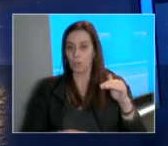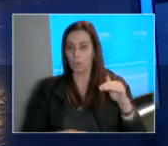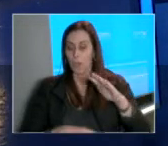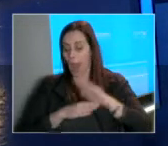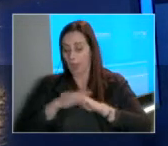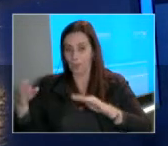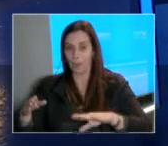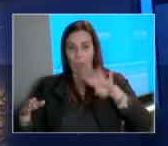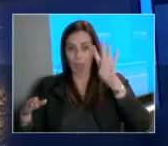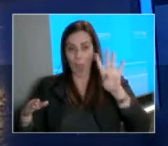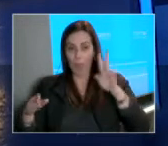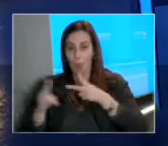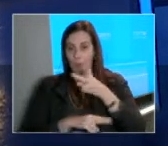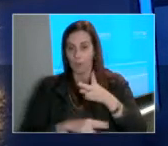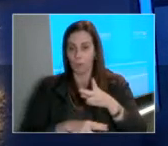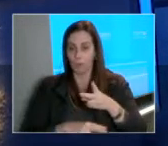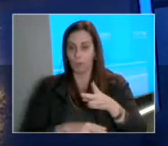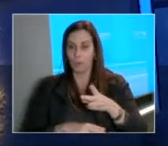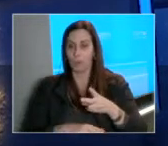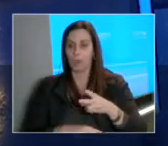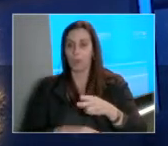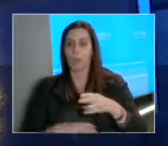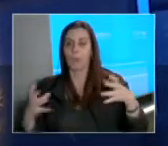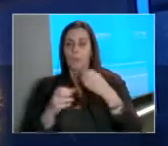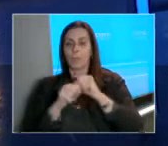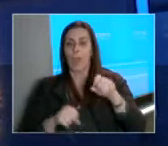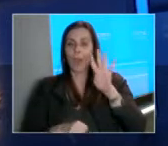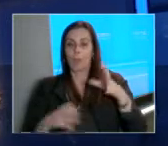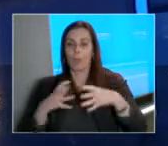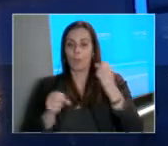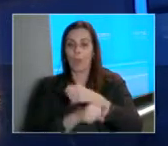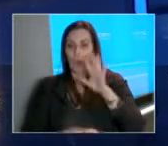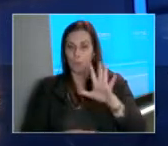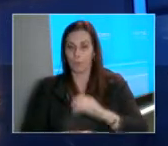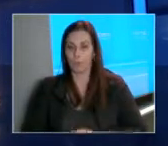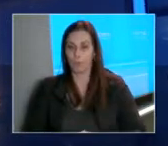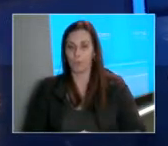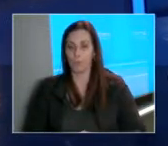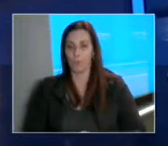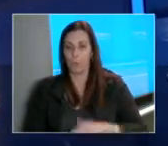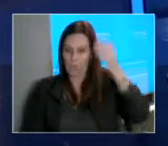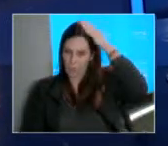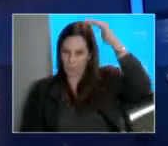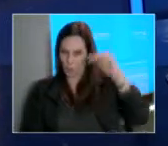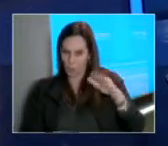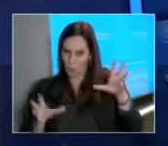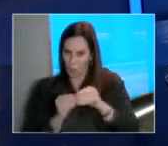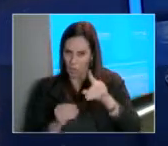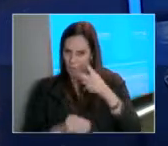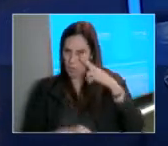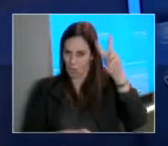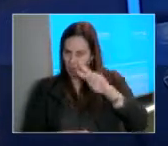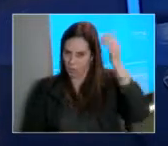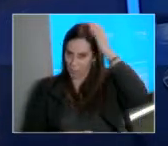כל הימין, ארבעה עובר. אותו דבר, מחנד, בקיצור. מחנד, ארבעה, עבודה, בחירות. חמישה. רגע, זה, סמוטריץ', אוקיי. אתה כולל את זה עם איילת